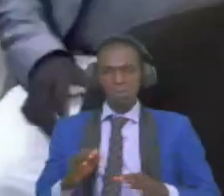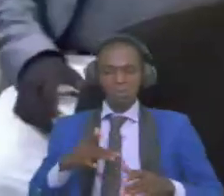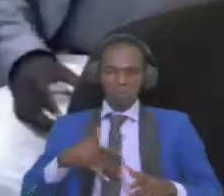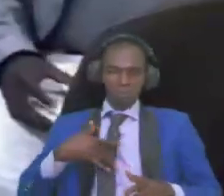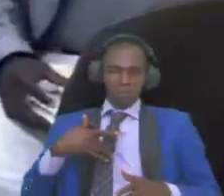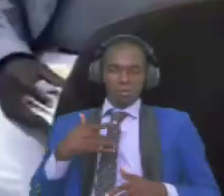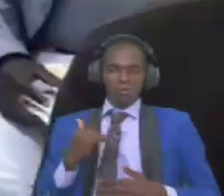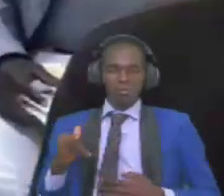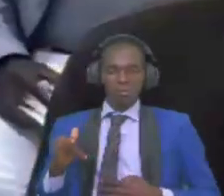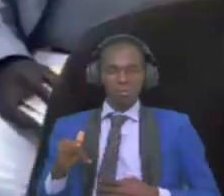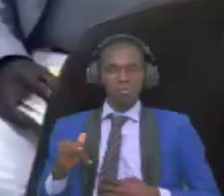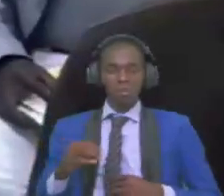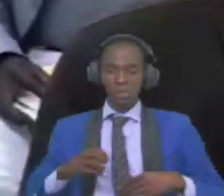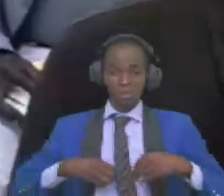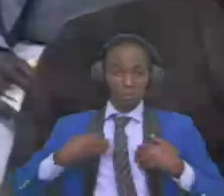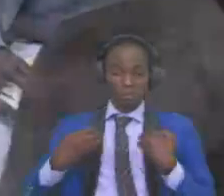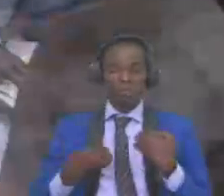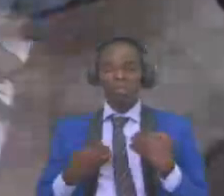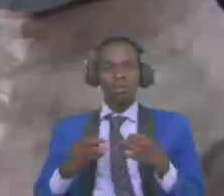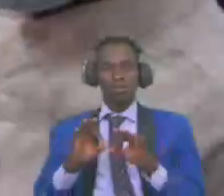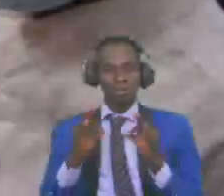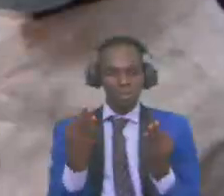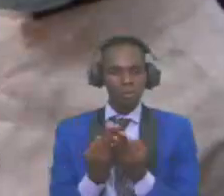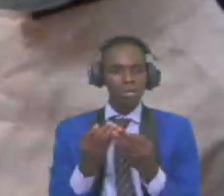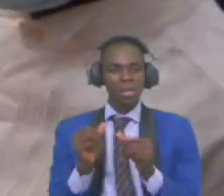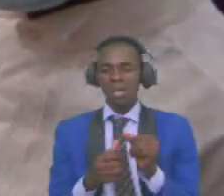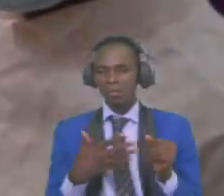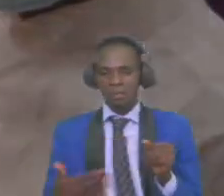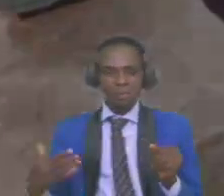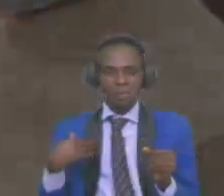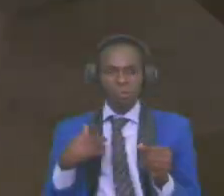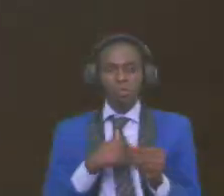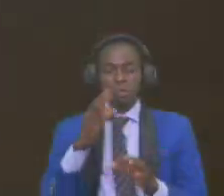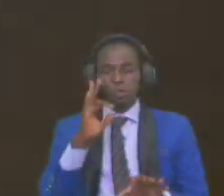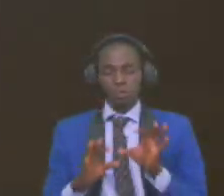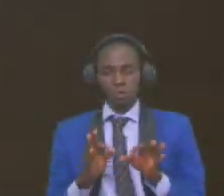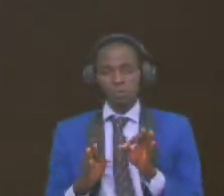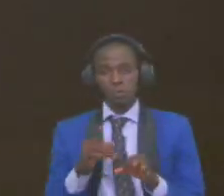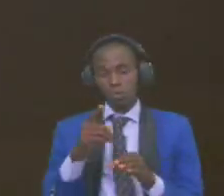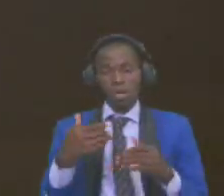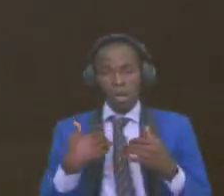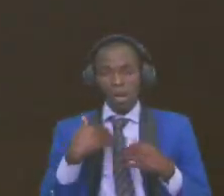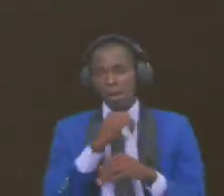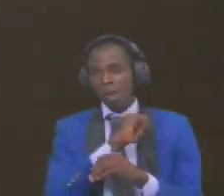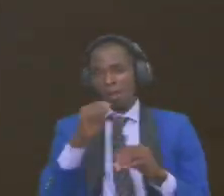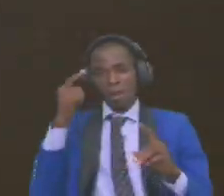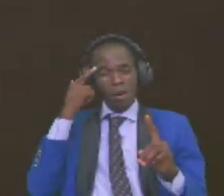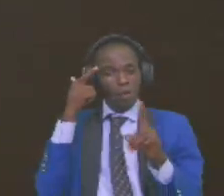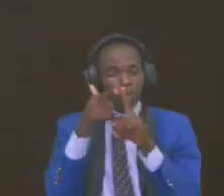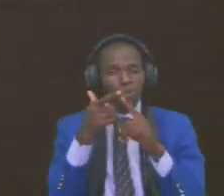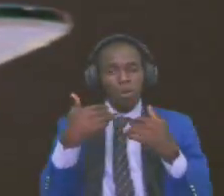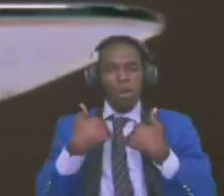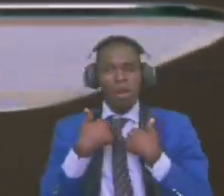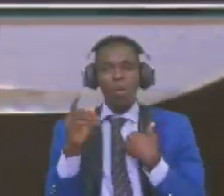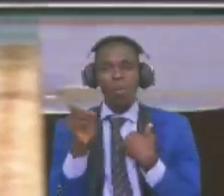dans le domaine et spirituelle et émotionnelle dans le domaine professionnel dans la famille si